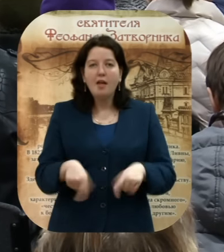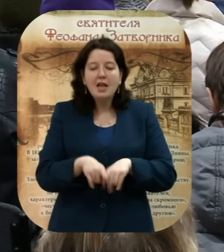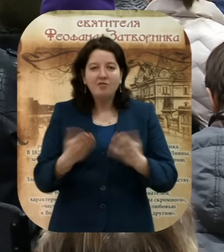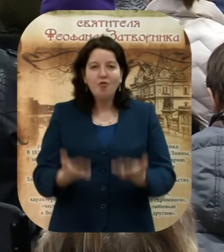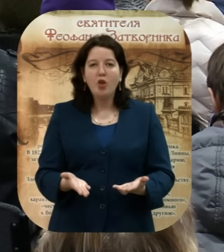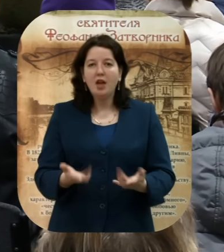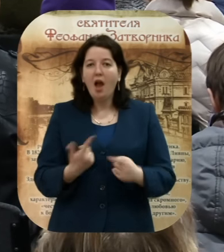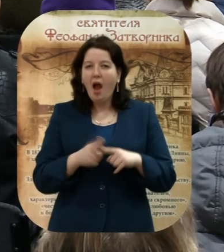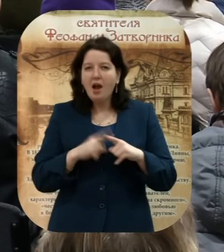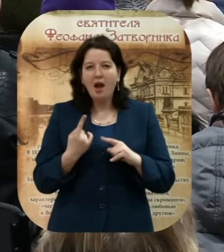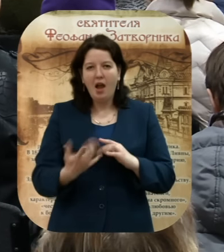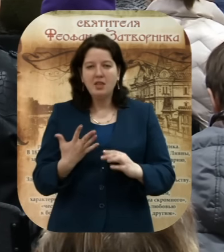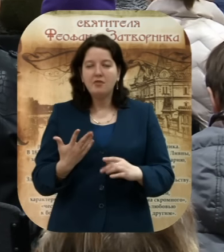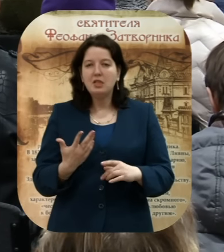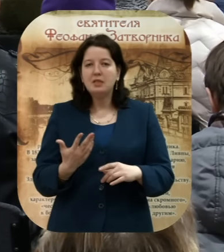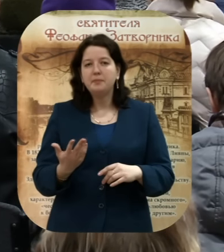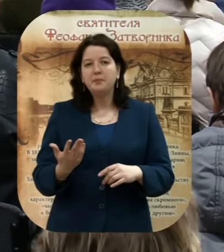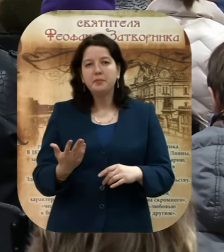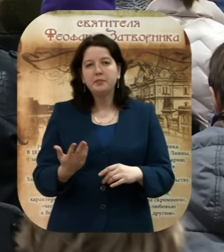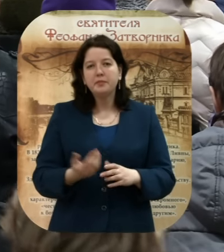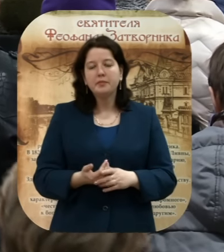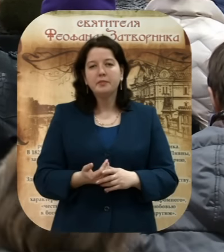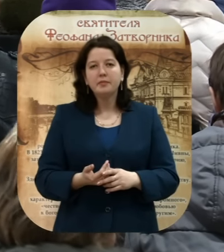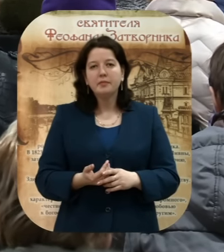Так вот, оказывается,